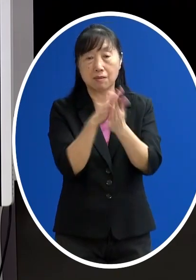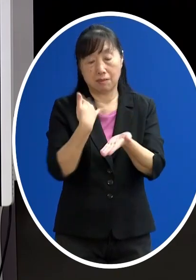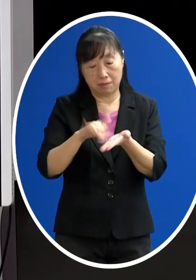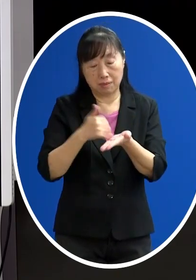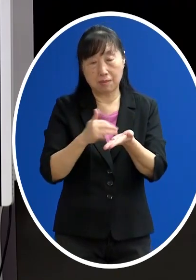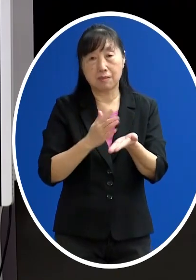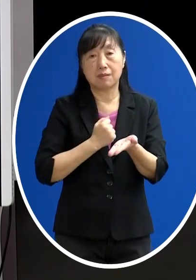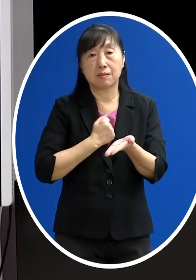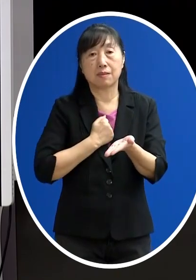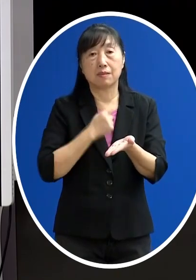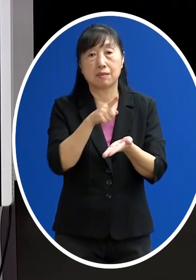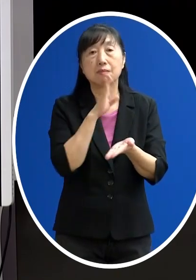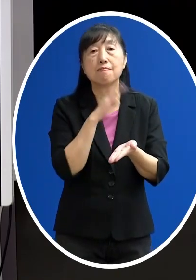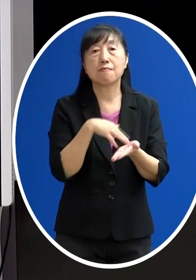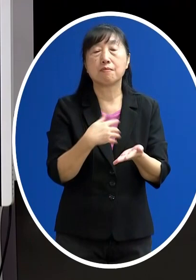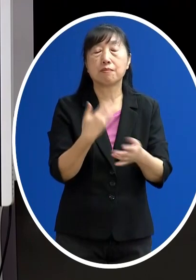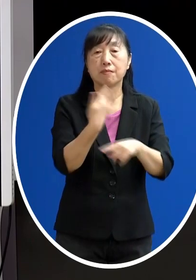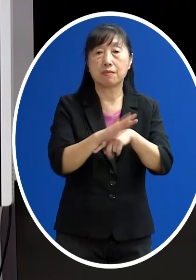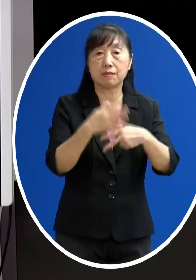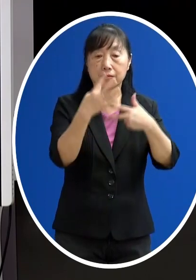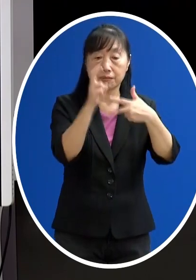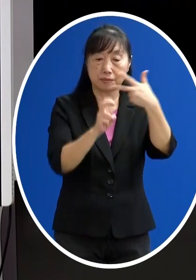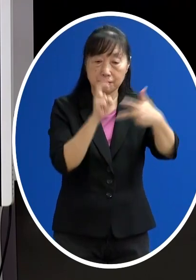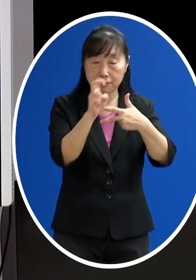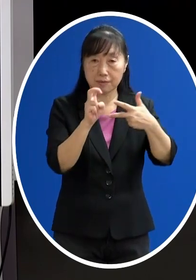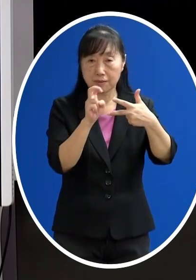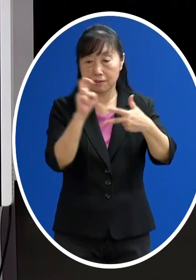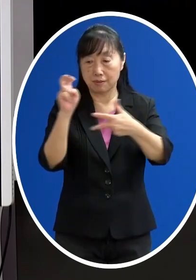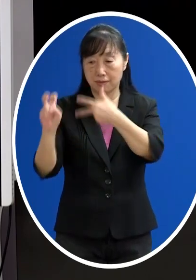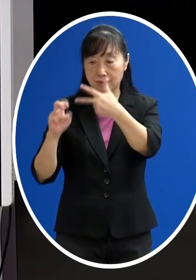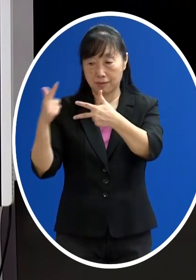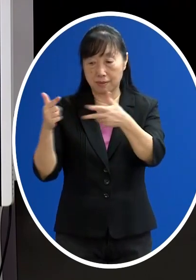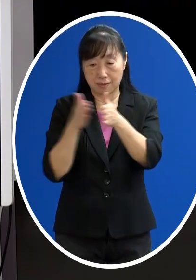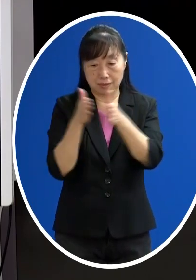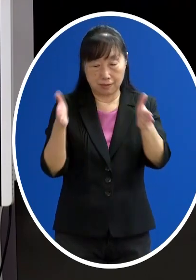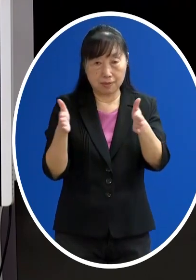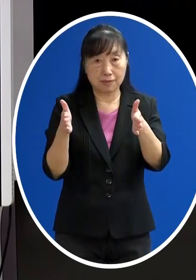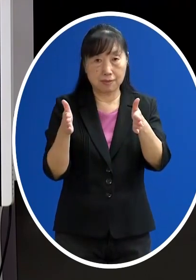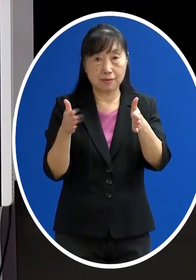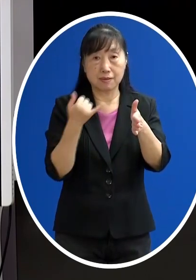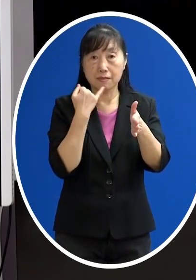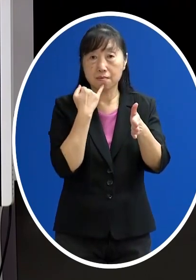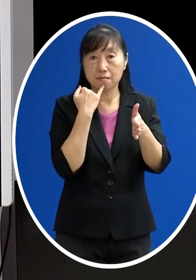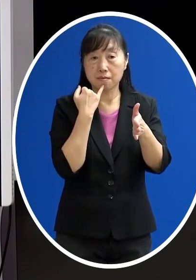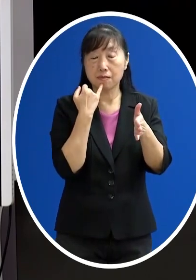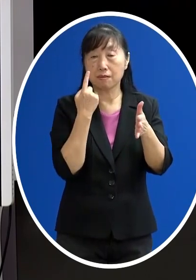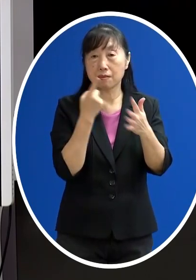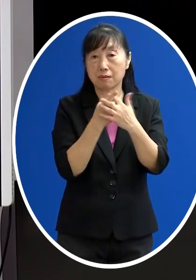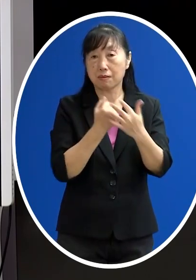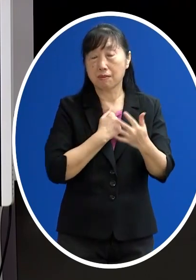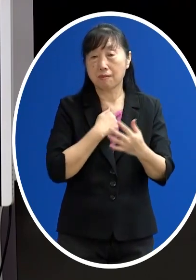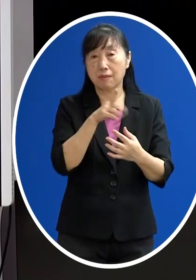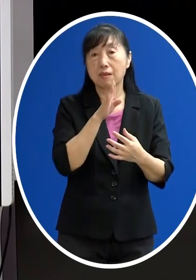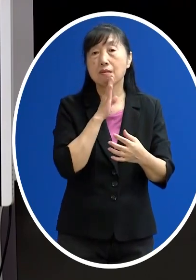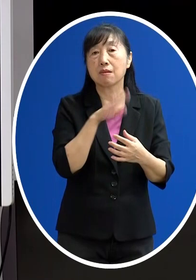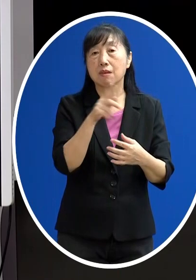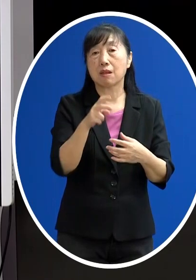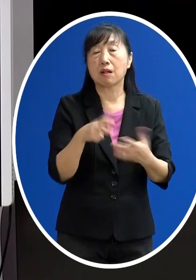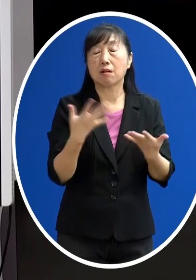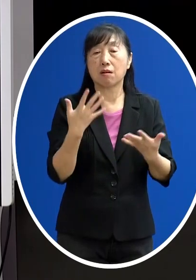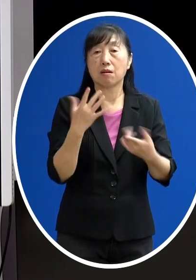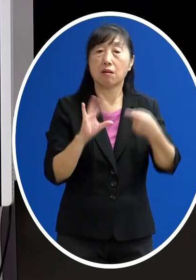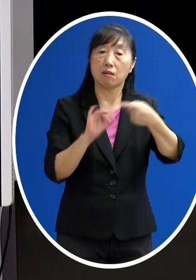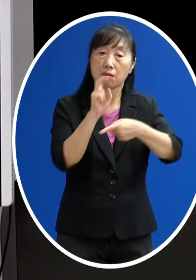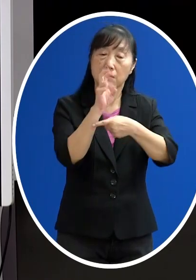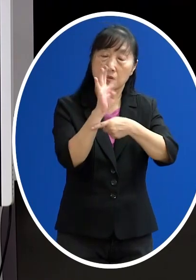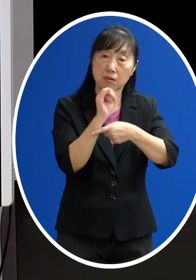道在这个死亡周数从20周到26周这当中，可以看到很多时候都是10几个%、20几个%在